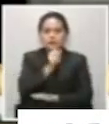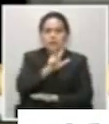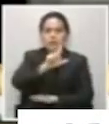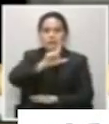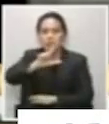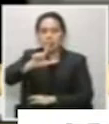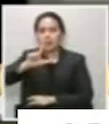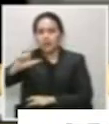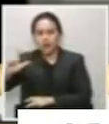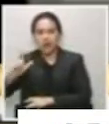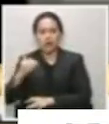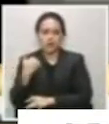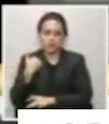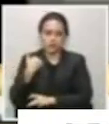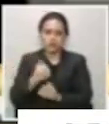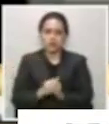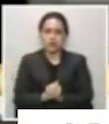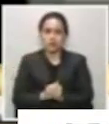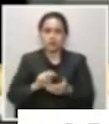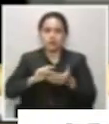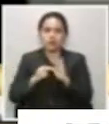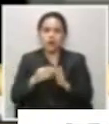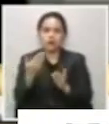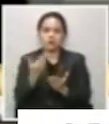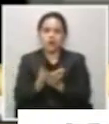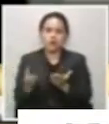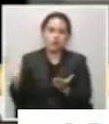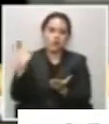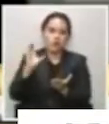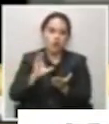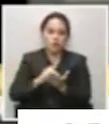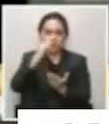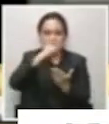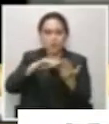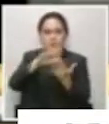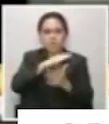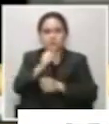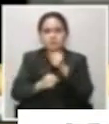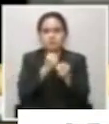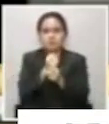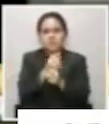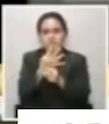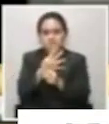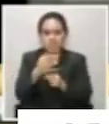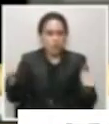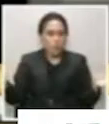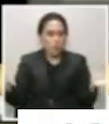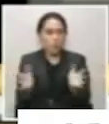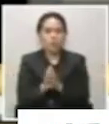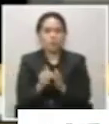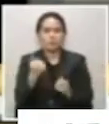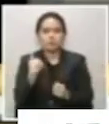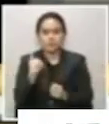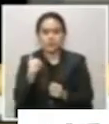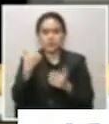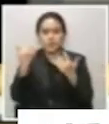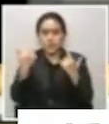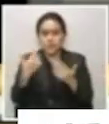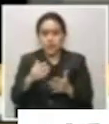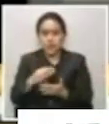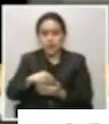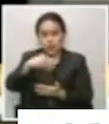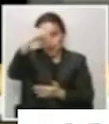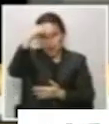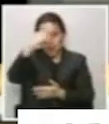แล้วเท่ากับงบประมาณแผ่นดิน4ปีรวมกันบัณฑิตใหม่จบ